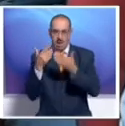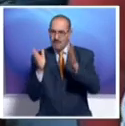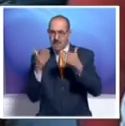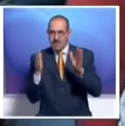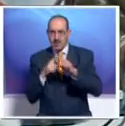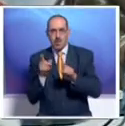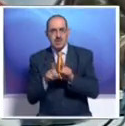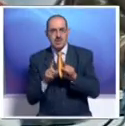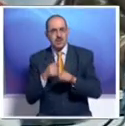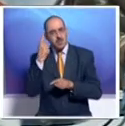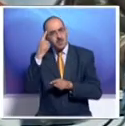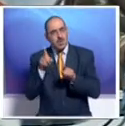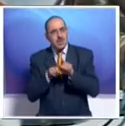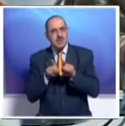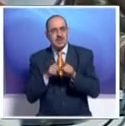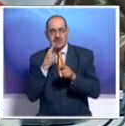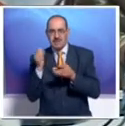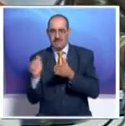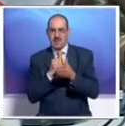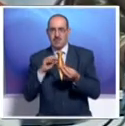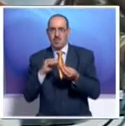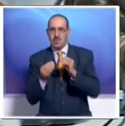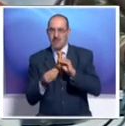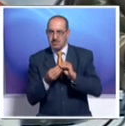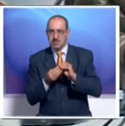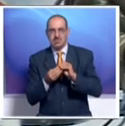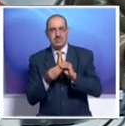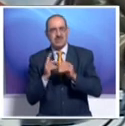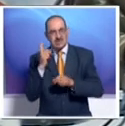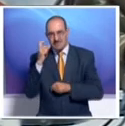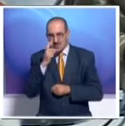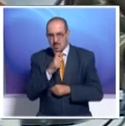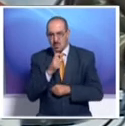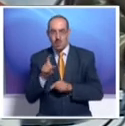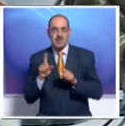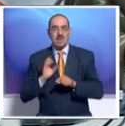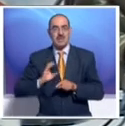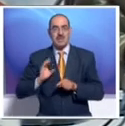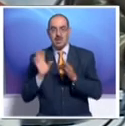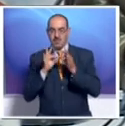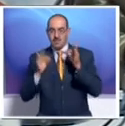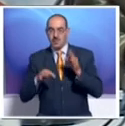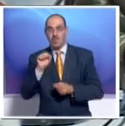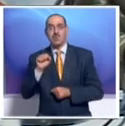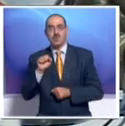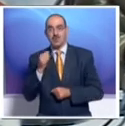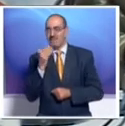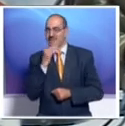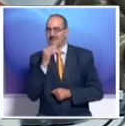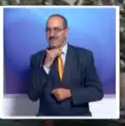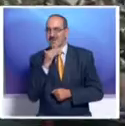مفتوحة في سبيل التغلب على مختلف الصعوبات وإيجاد حل للأزمة في